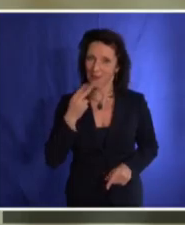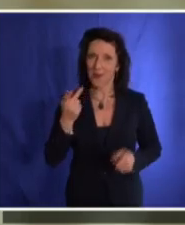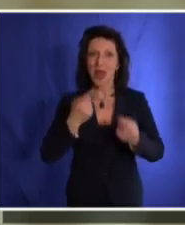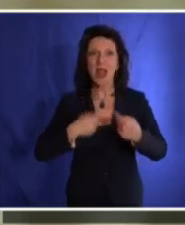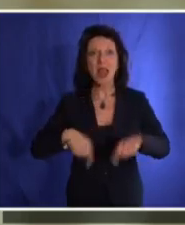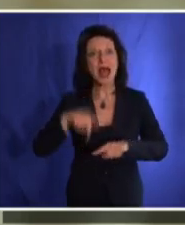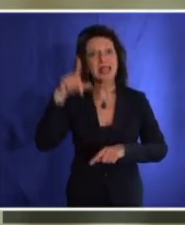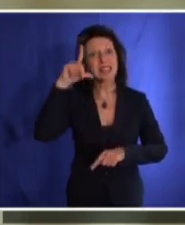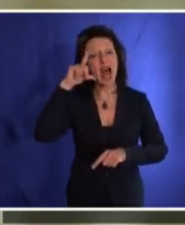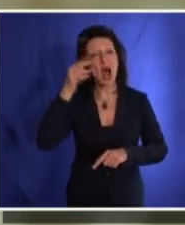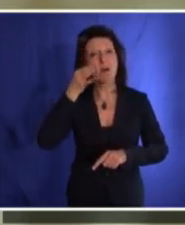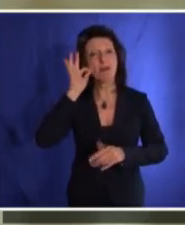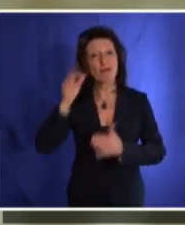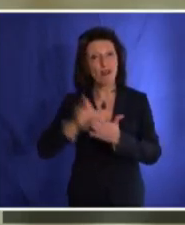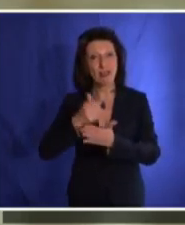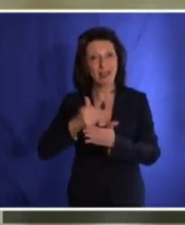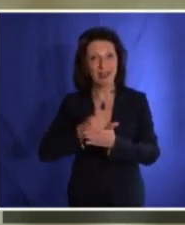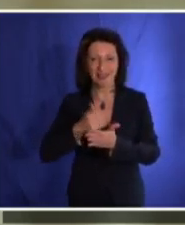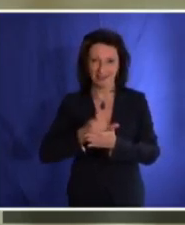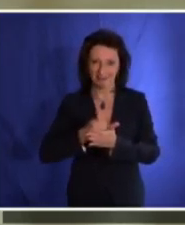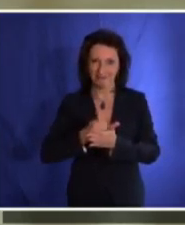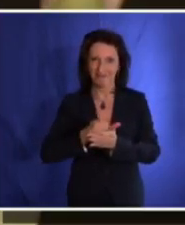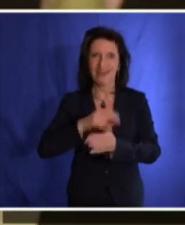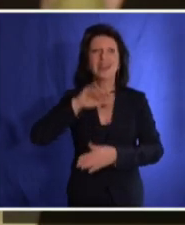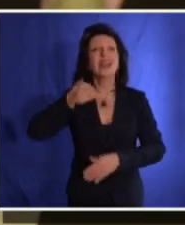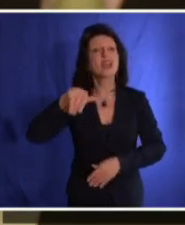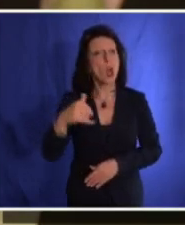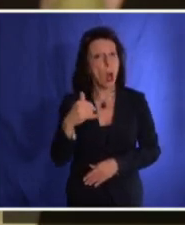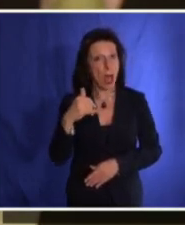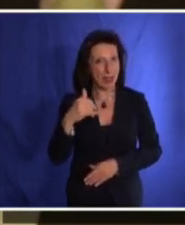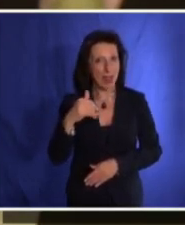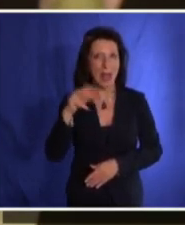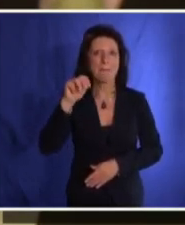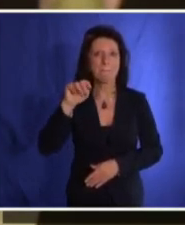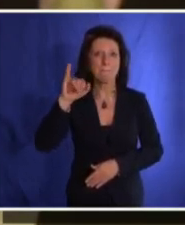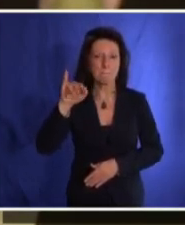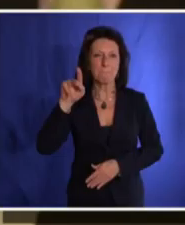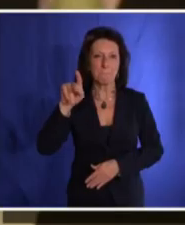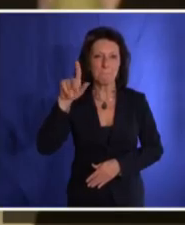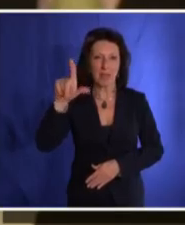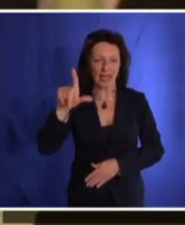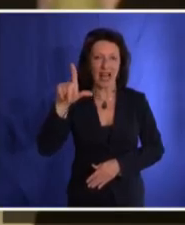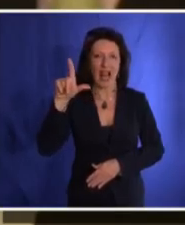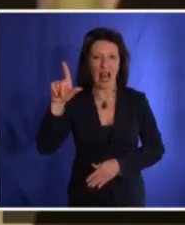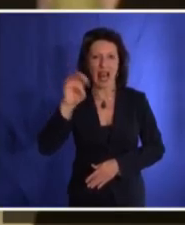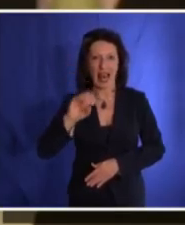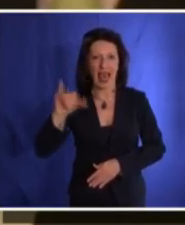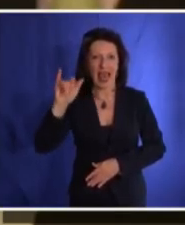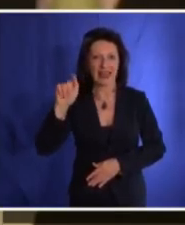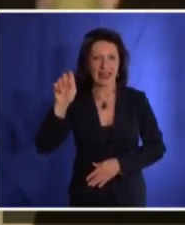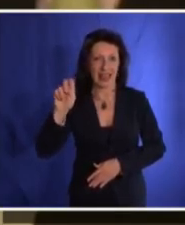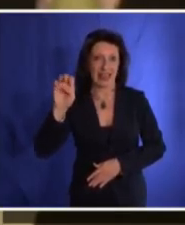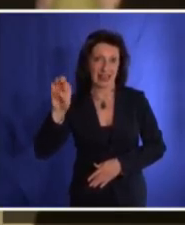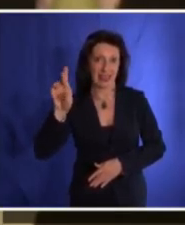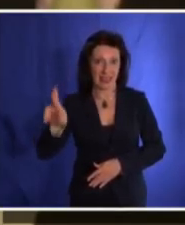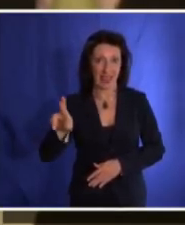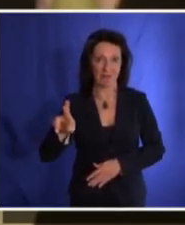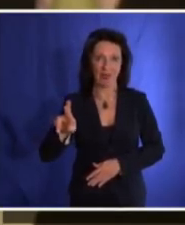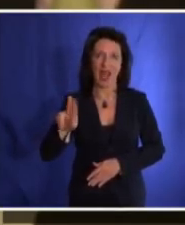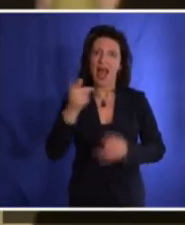Landeshauptfrau Magister Johanna Mikl-Gleitner zur Wahl. Sie wurde vom Landesparteivorstand